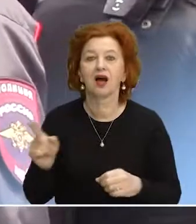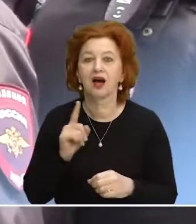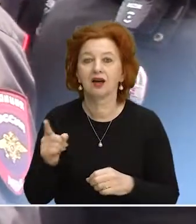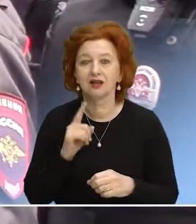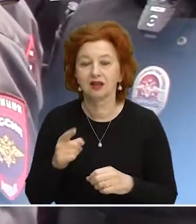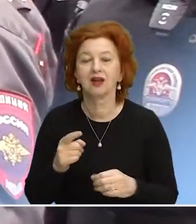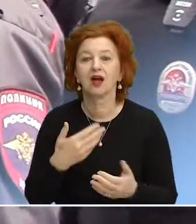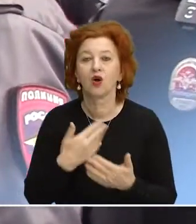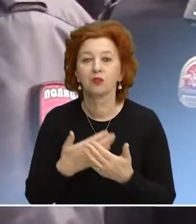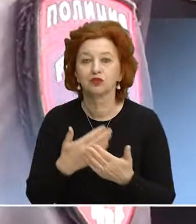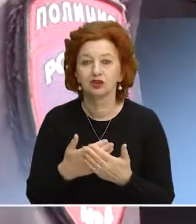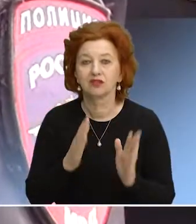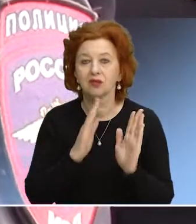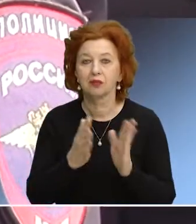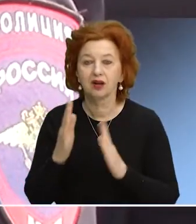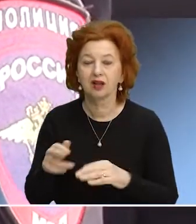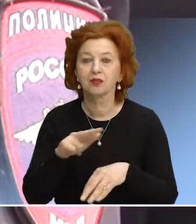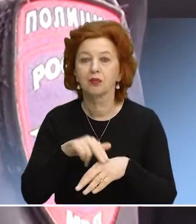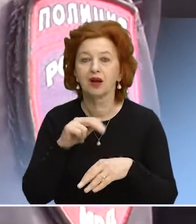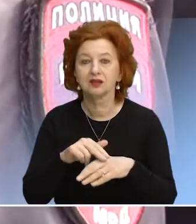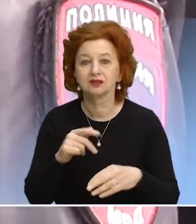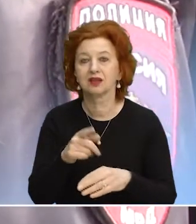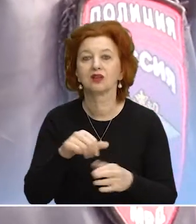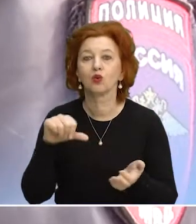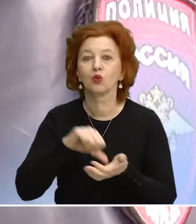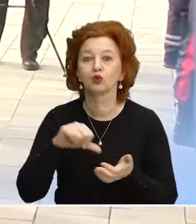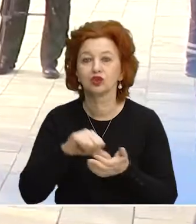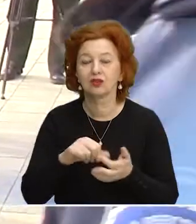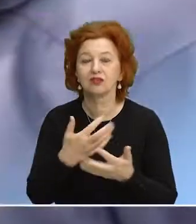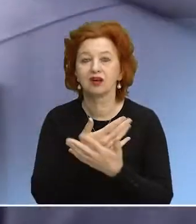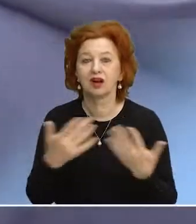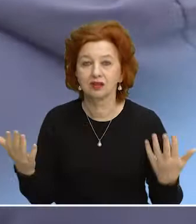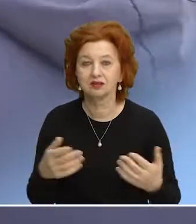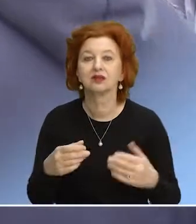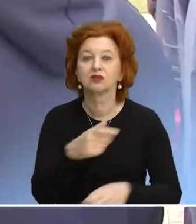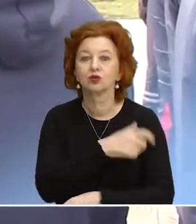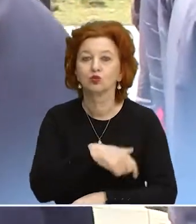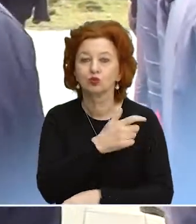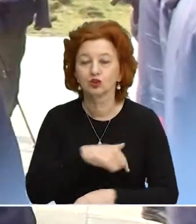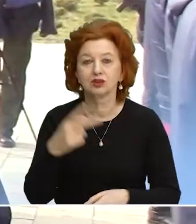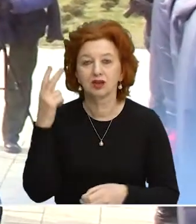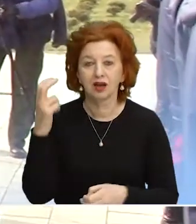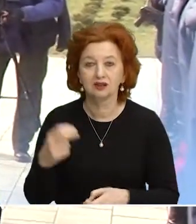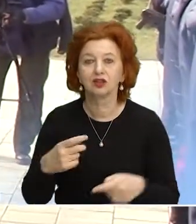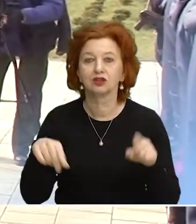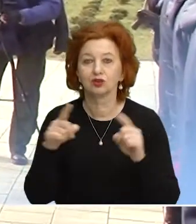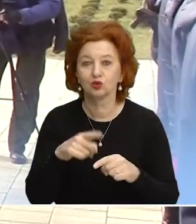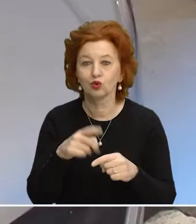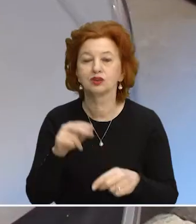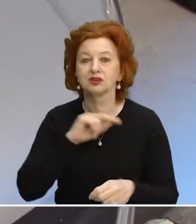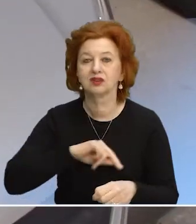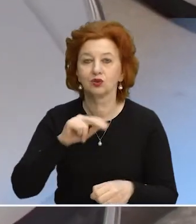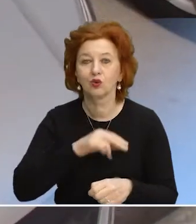на охрану общественного порядка. Совместно с полицейскими в разводе участвовали представители казачьей дружины, добровольной народной